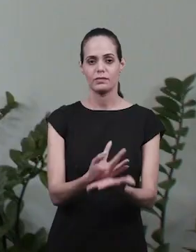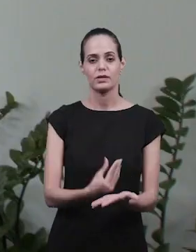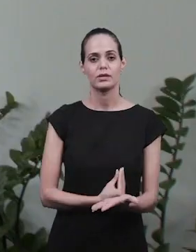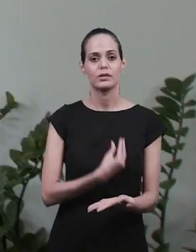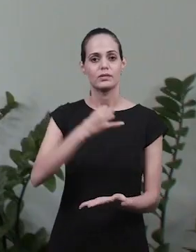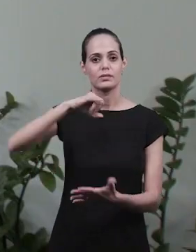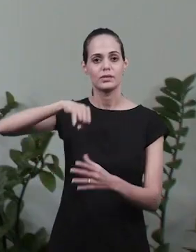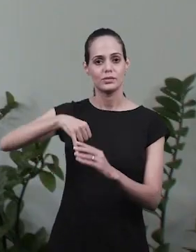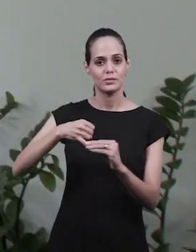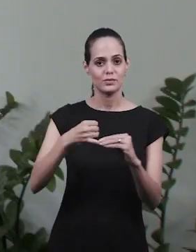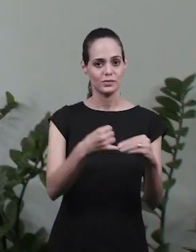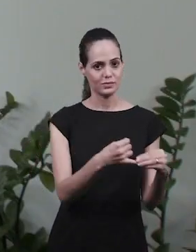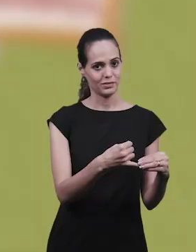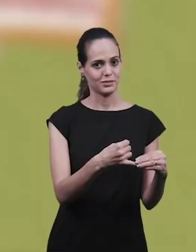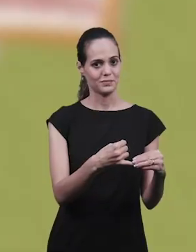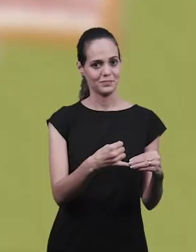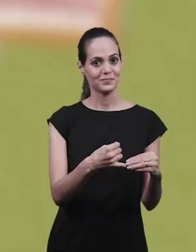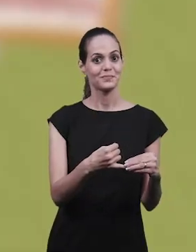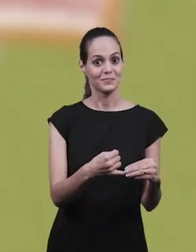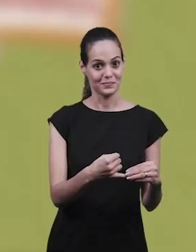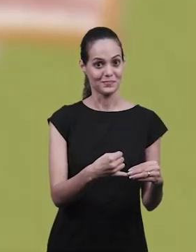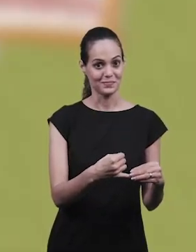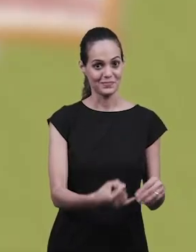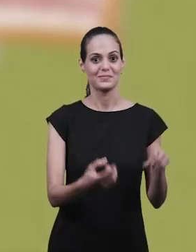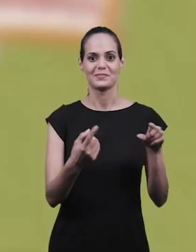vie de Josué.